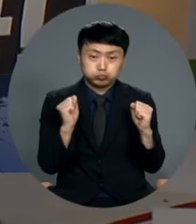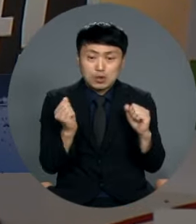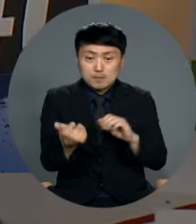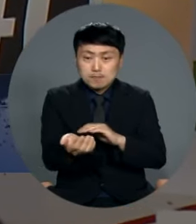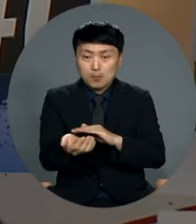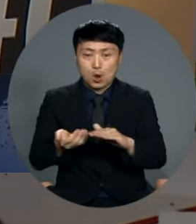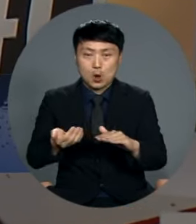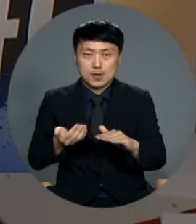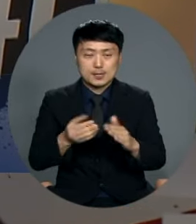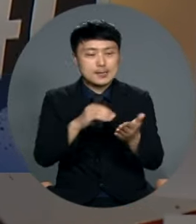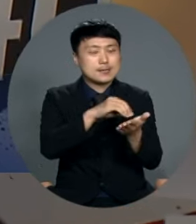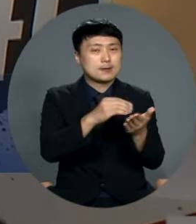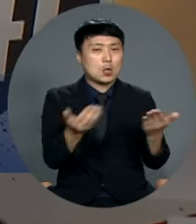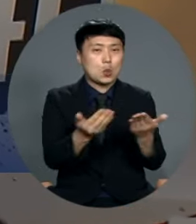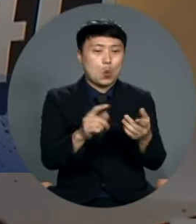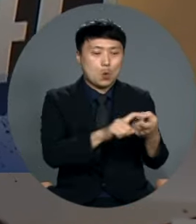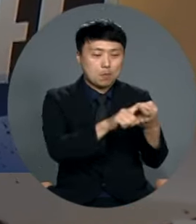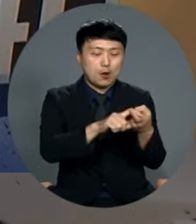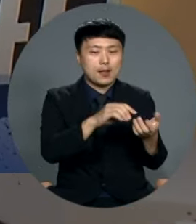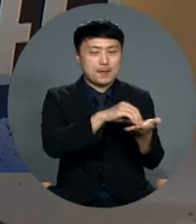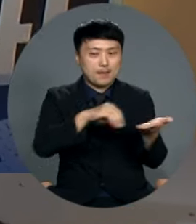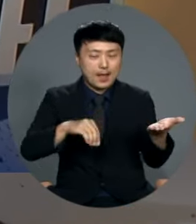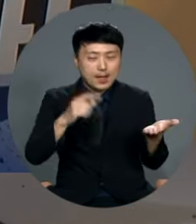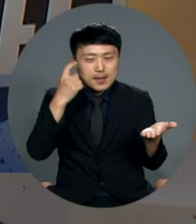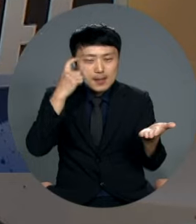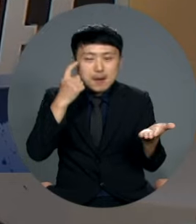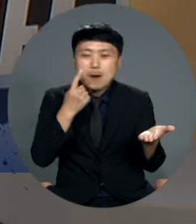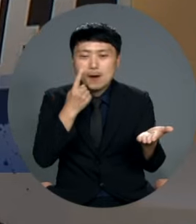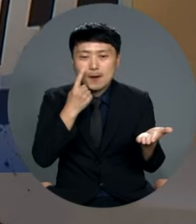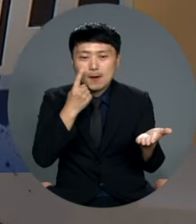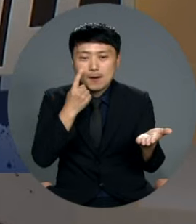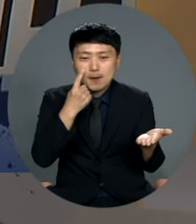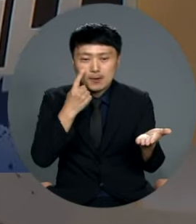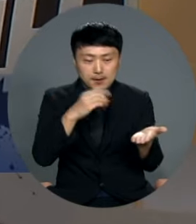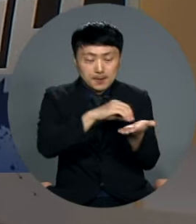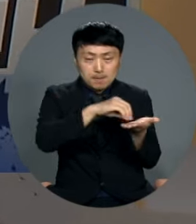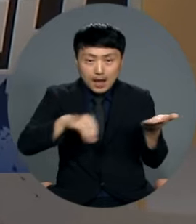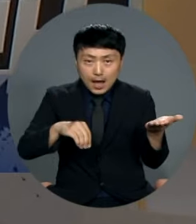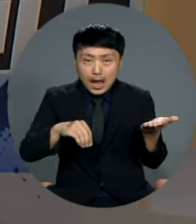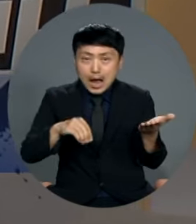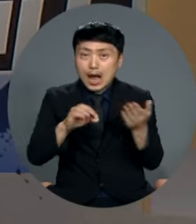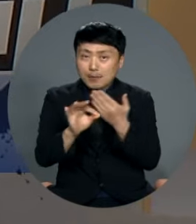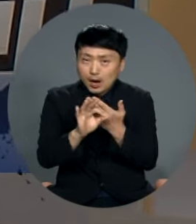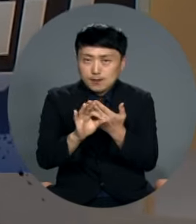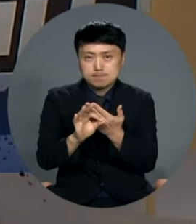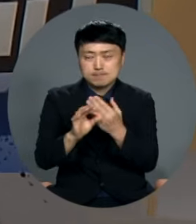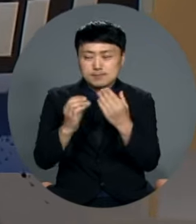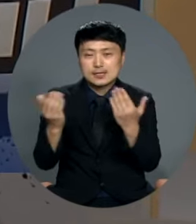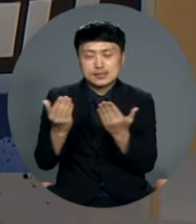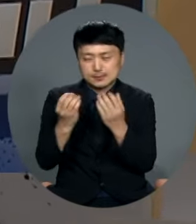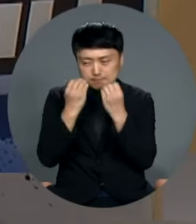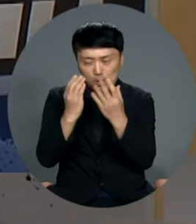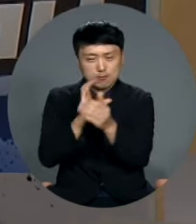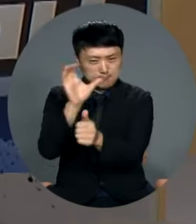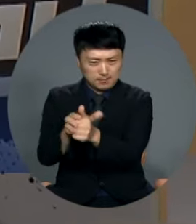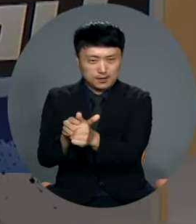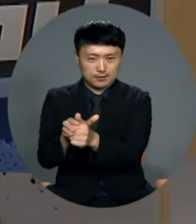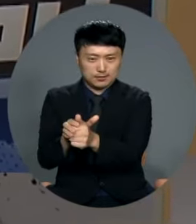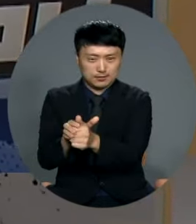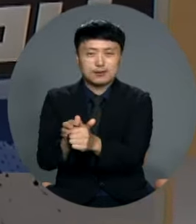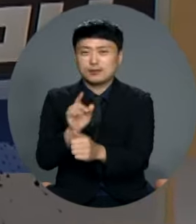추운 겨울 되기 전까지 탈퇴 잘 생각해보라. 노조를 탈퇴하면 보직을 주겠다 이